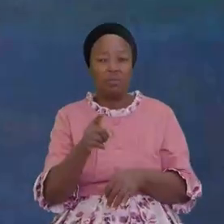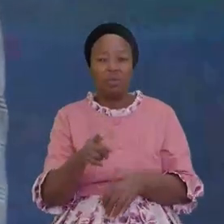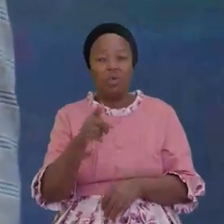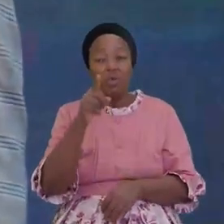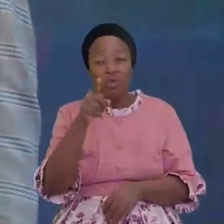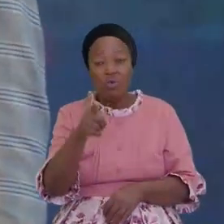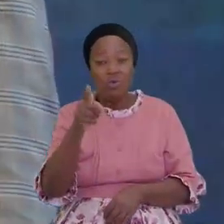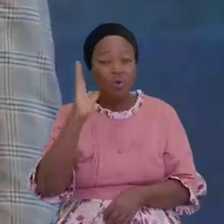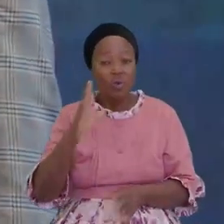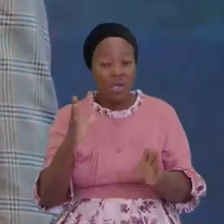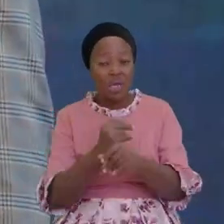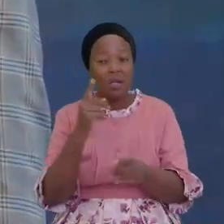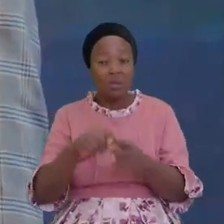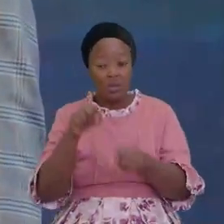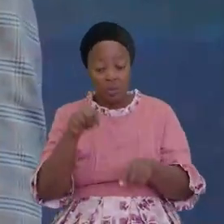Je ne vais pas te tromper.